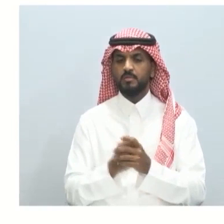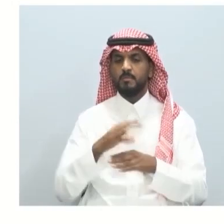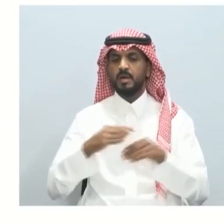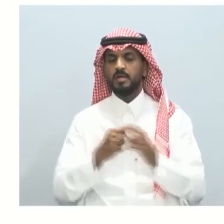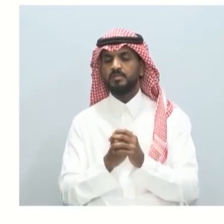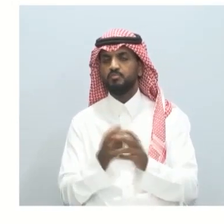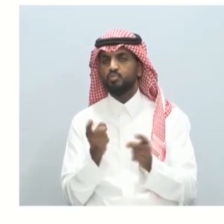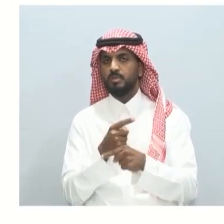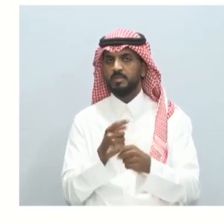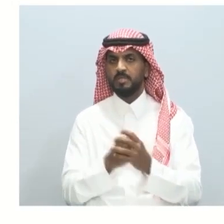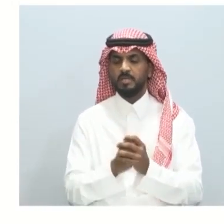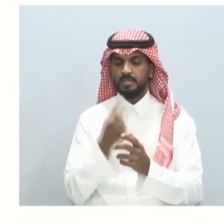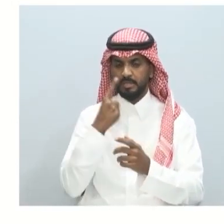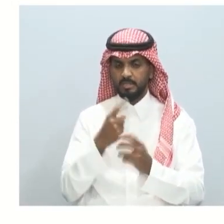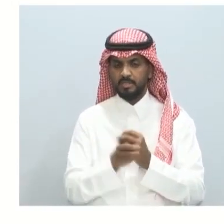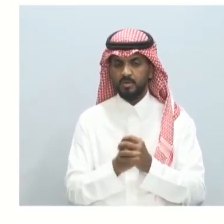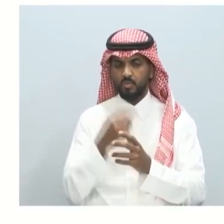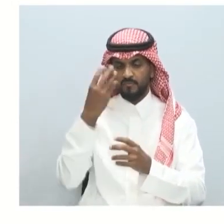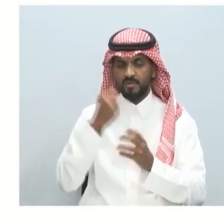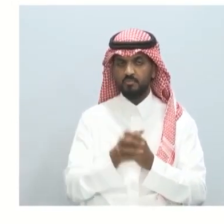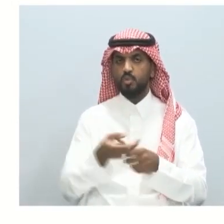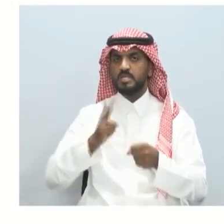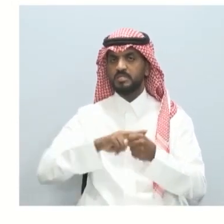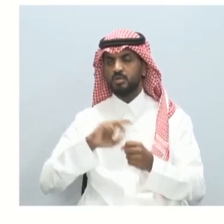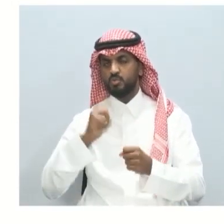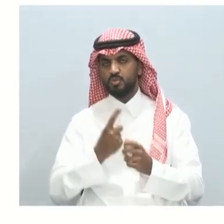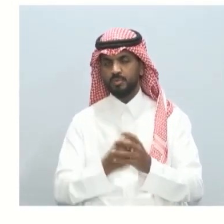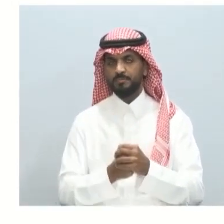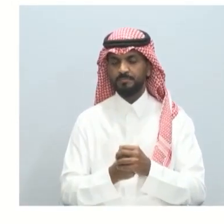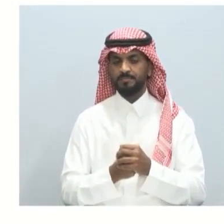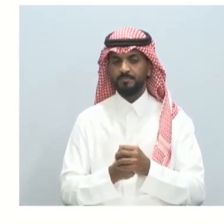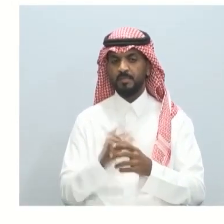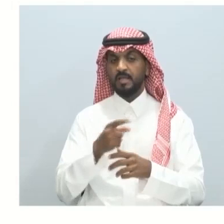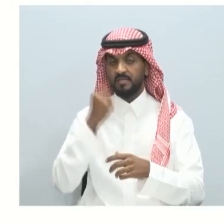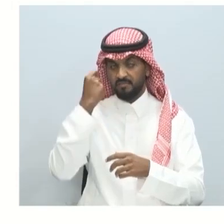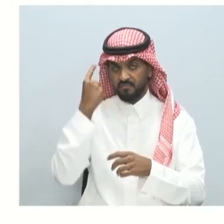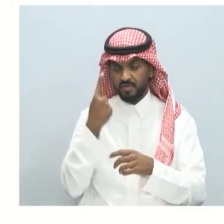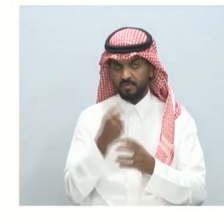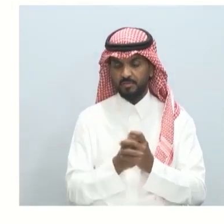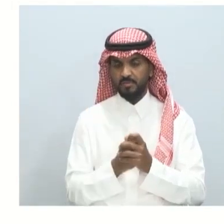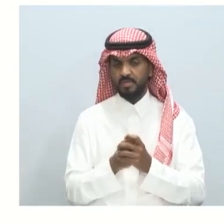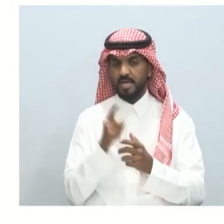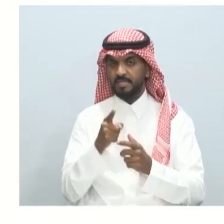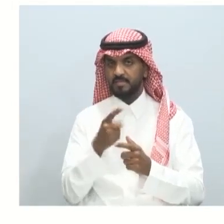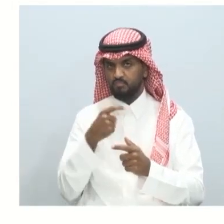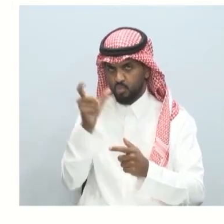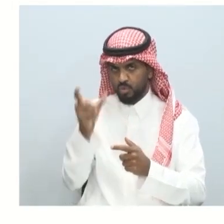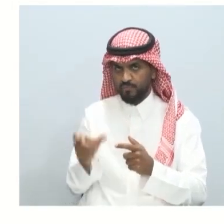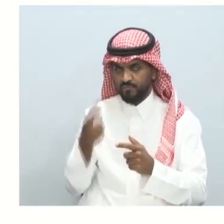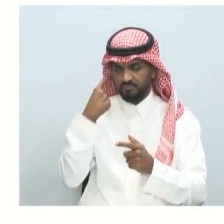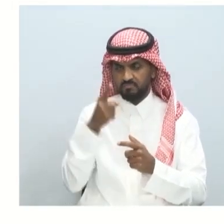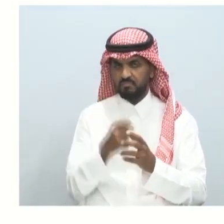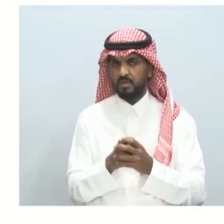المهارات المتبادله للتركيز والفهم والاسترجاع والسرعه لاحظ هذه الافكار ونقول حدد موقفك الشخصي من الافكار